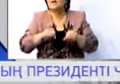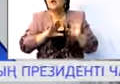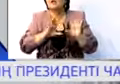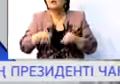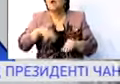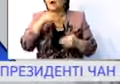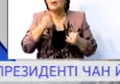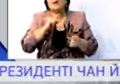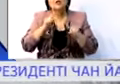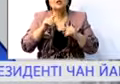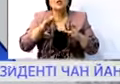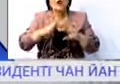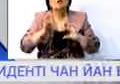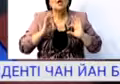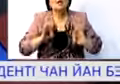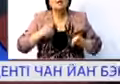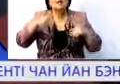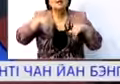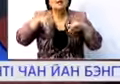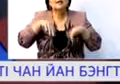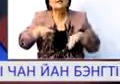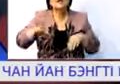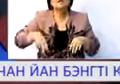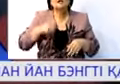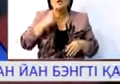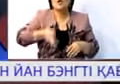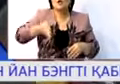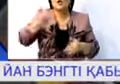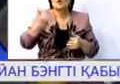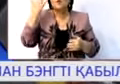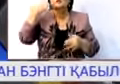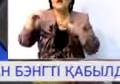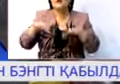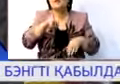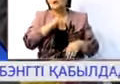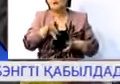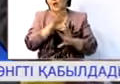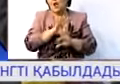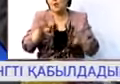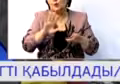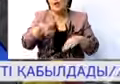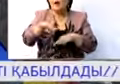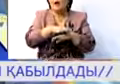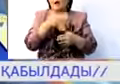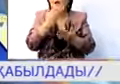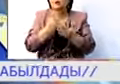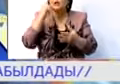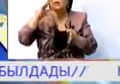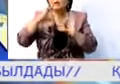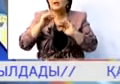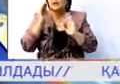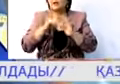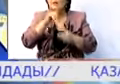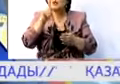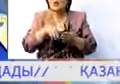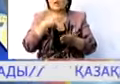берілді. Жиында аудан прокуроры мен ішкі істер бөлімінің бастығы сөз алып, осы мақсатта атқарылып жатқан жұмыстарға тоқталды. Халықтың ұсыныс пікірлерін тыңдап,